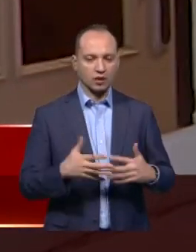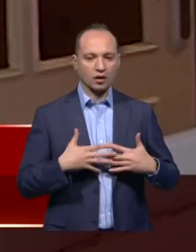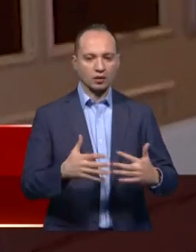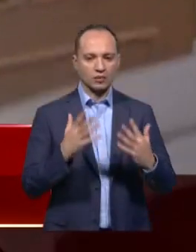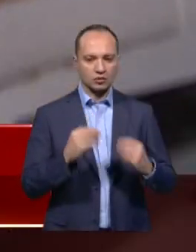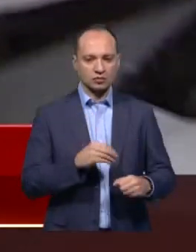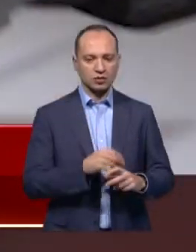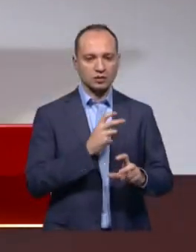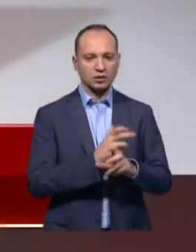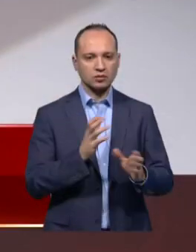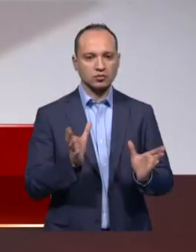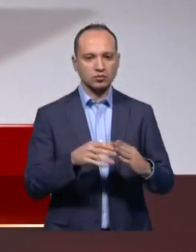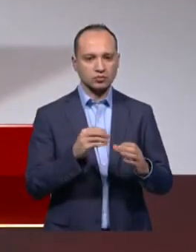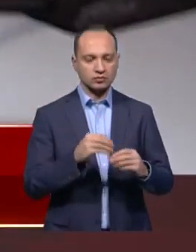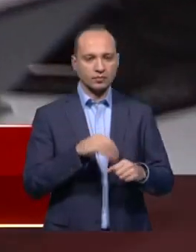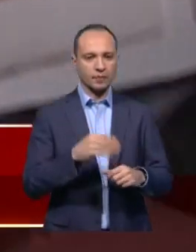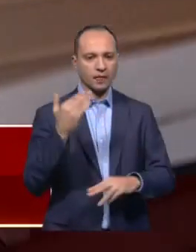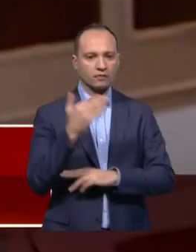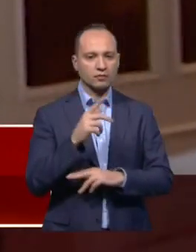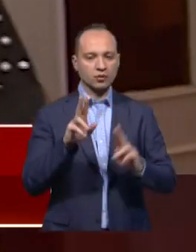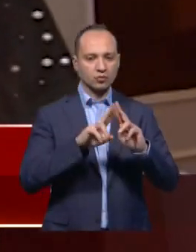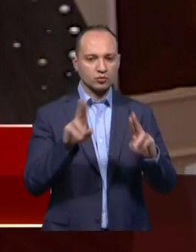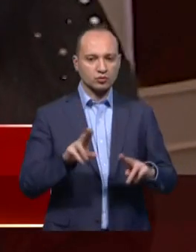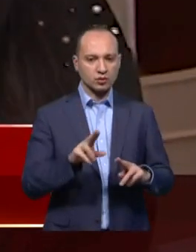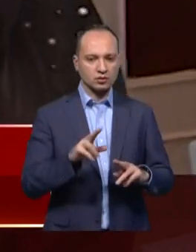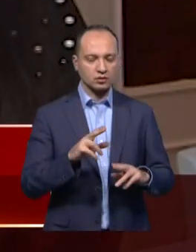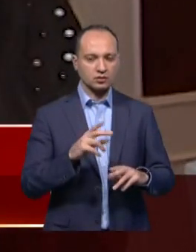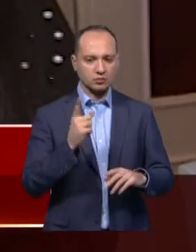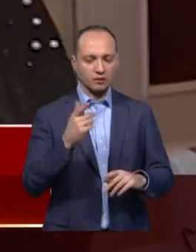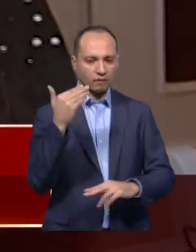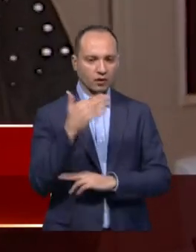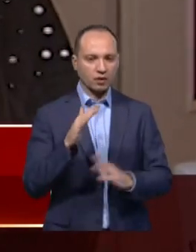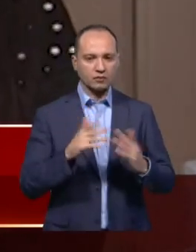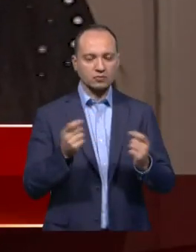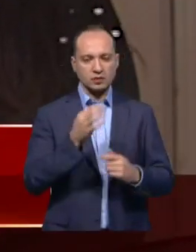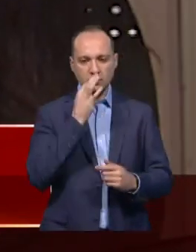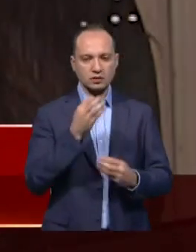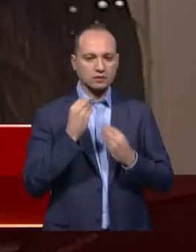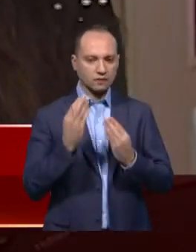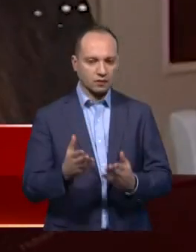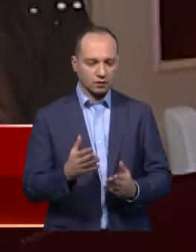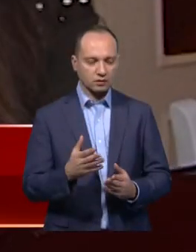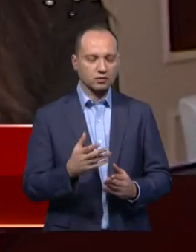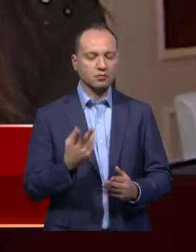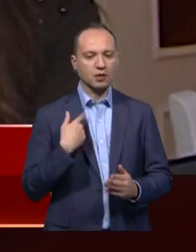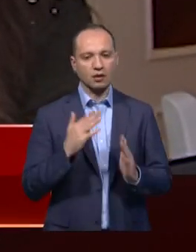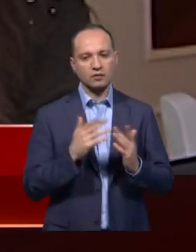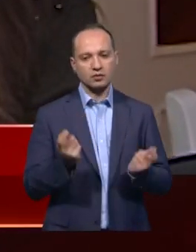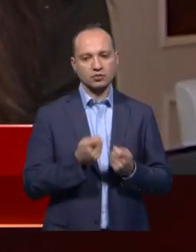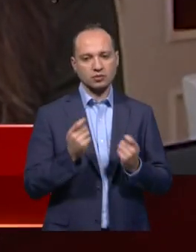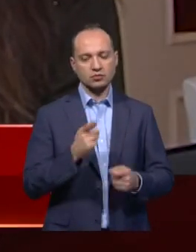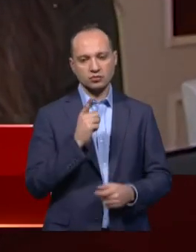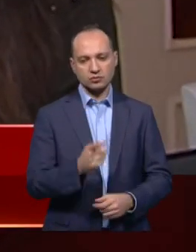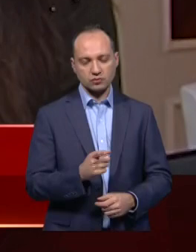hamile olduğum için ve risk grubunda bulunduğum için şirketim Uluslararası bir şirket olduğundan ve Evden de çalışmam uygun olduğundan dolayı ben evden